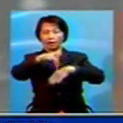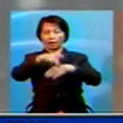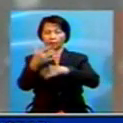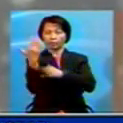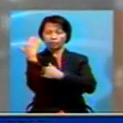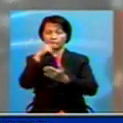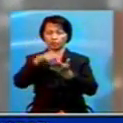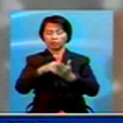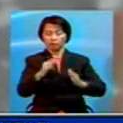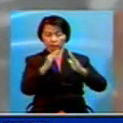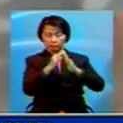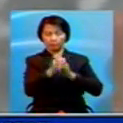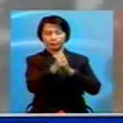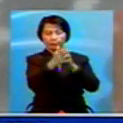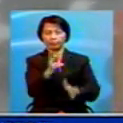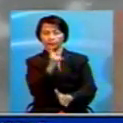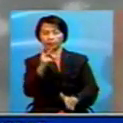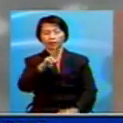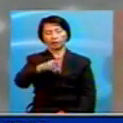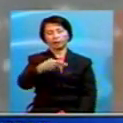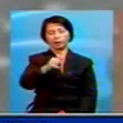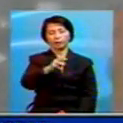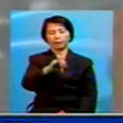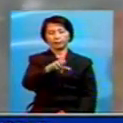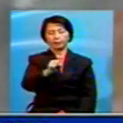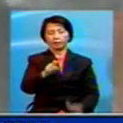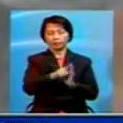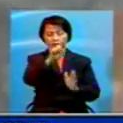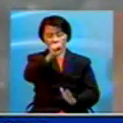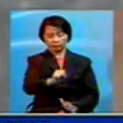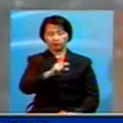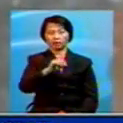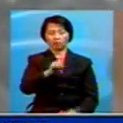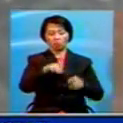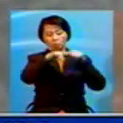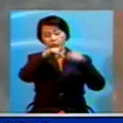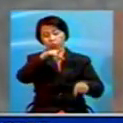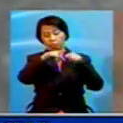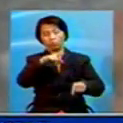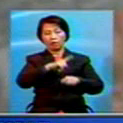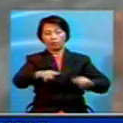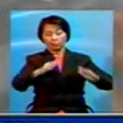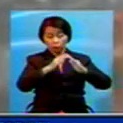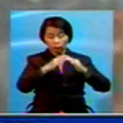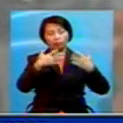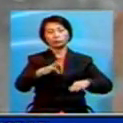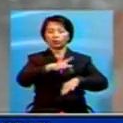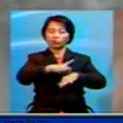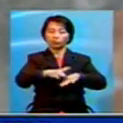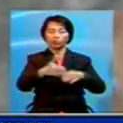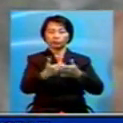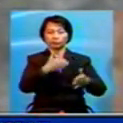ini kediaman seorang pemimpin kanan Hamas Mahmud al-zahar di selatan Gaza di bedil namun rumah berkenaan sudah dikosongkan